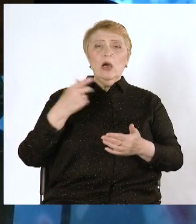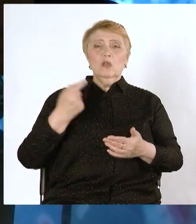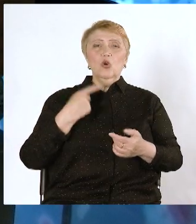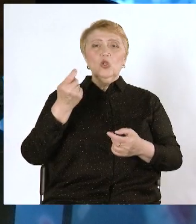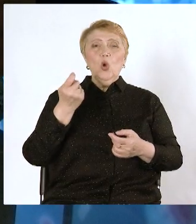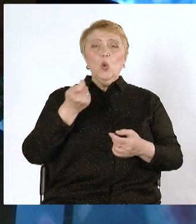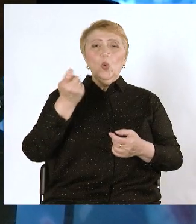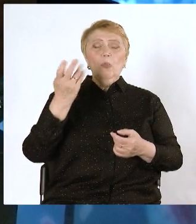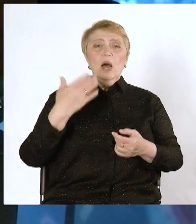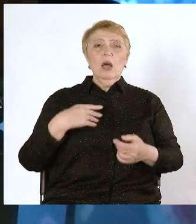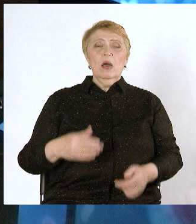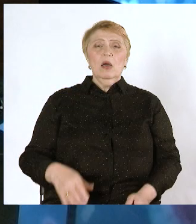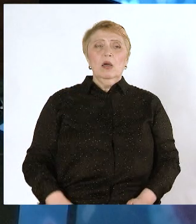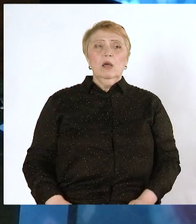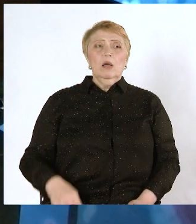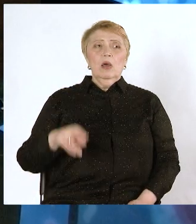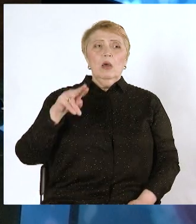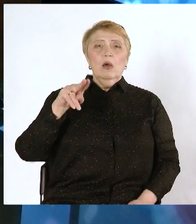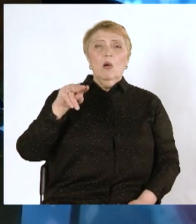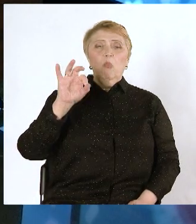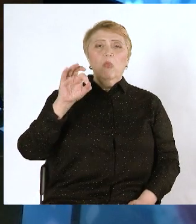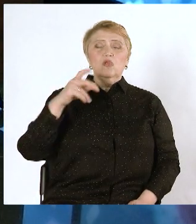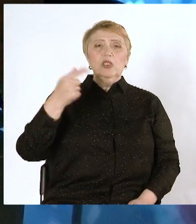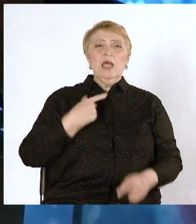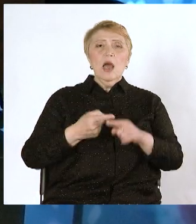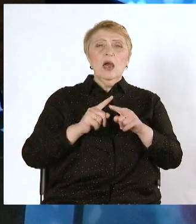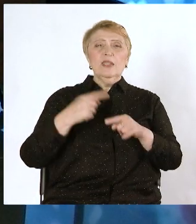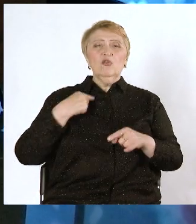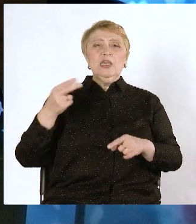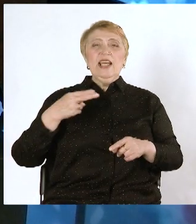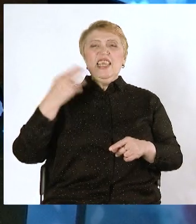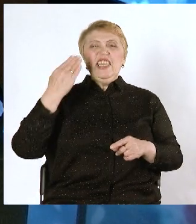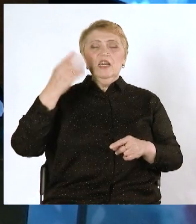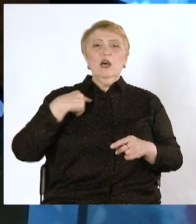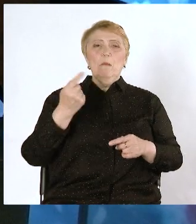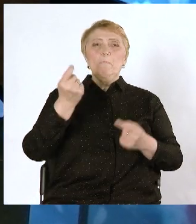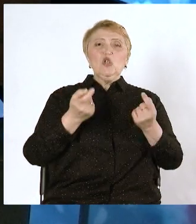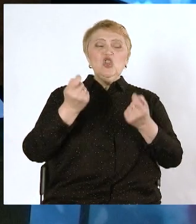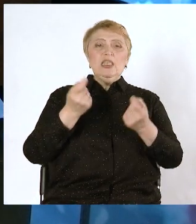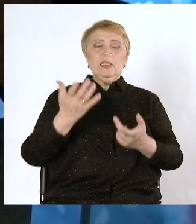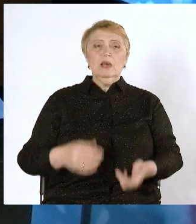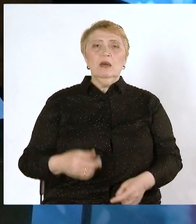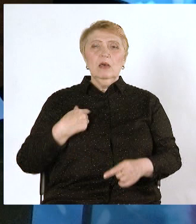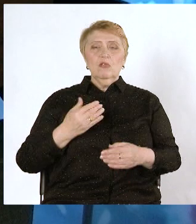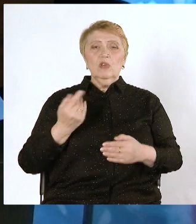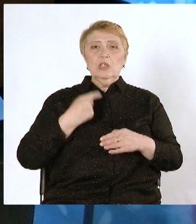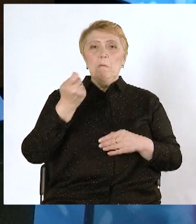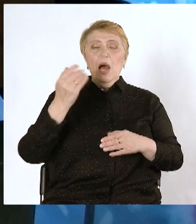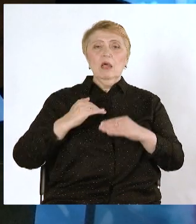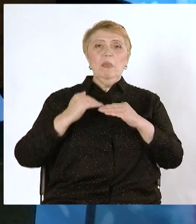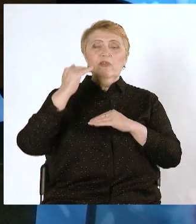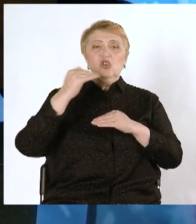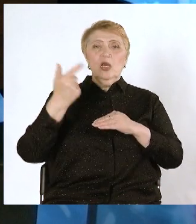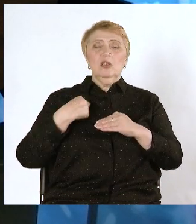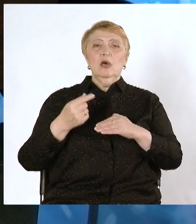на полках магазинов есть это такая дикая пшеница да трудно усваиваем очень вкусная и очень мало повышающая уровень